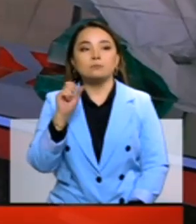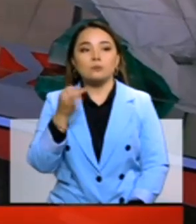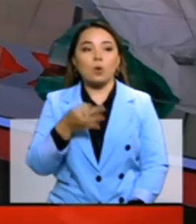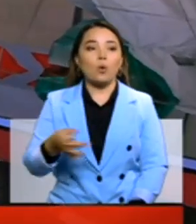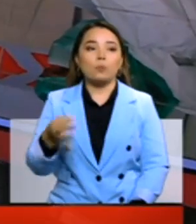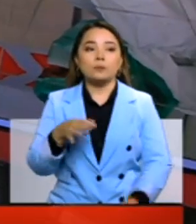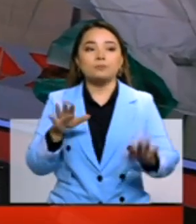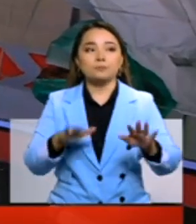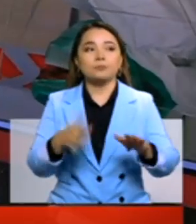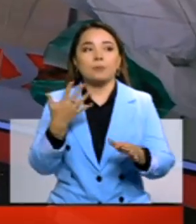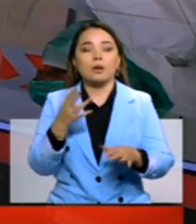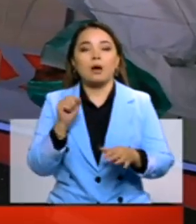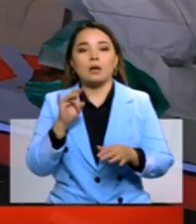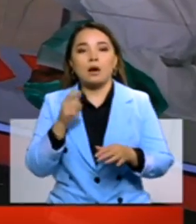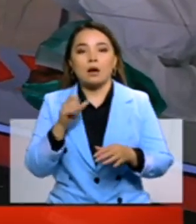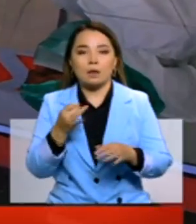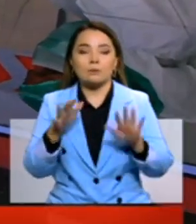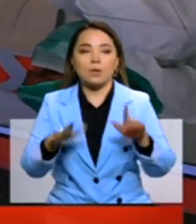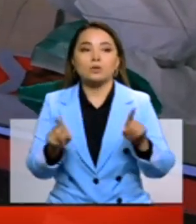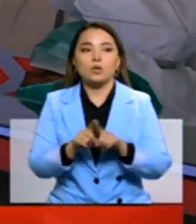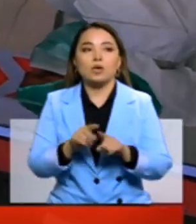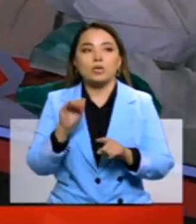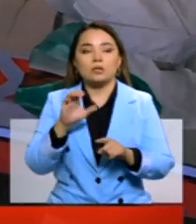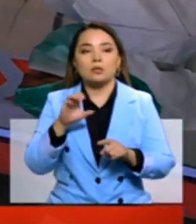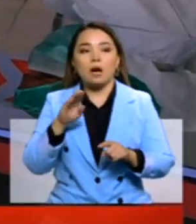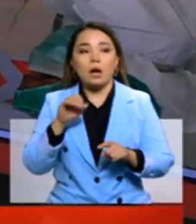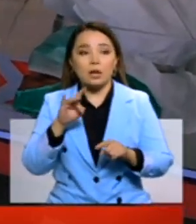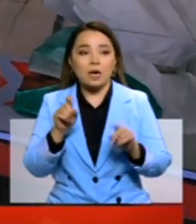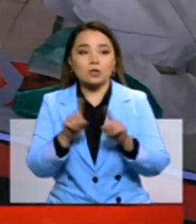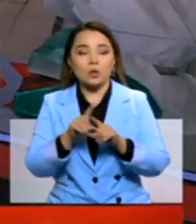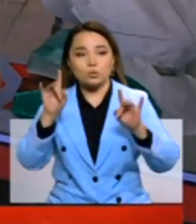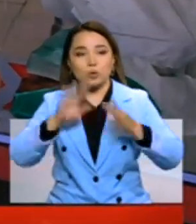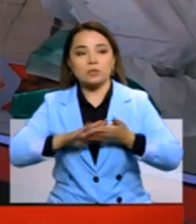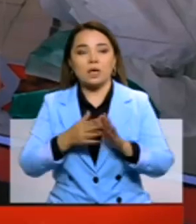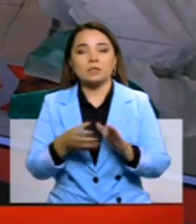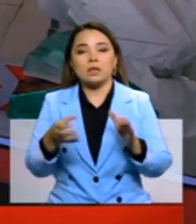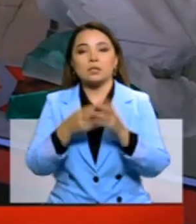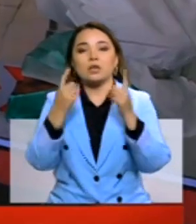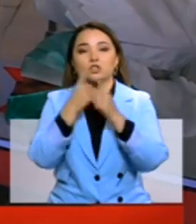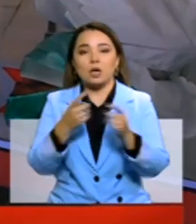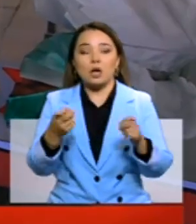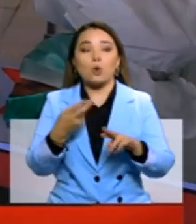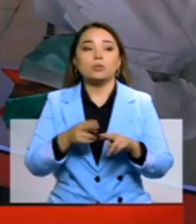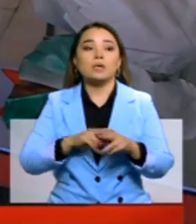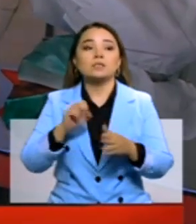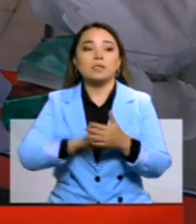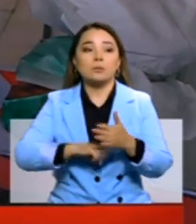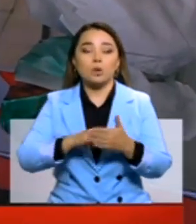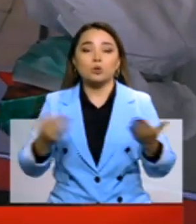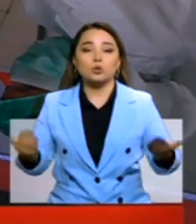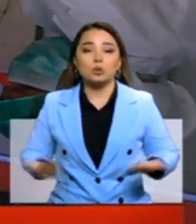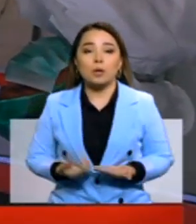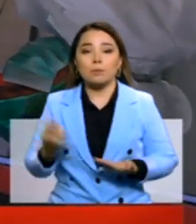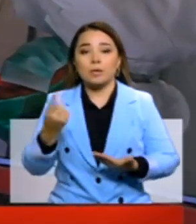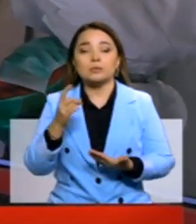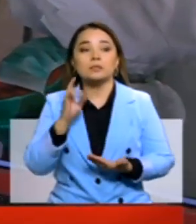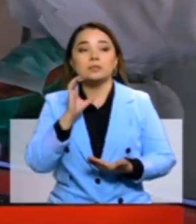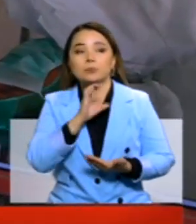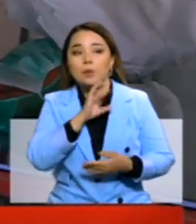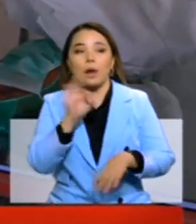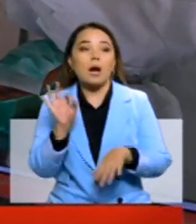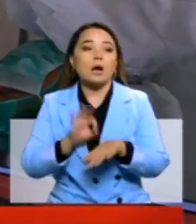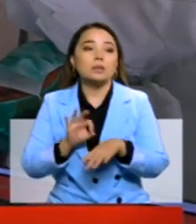Абай облысындағы Бесқарағай ауданы Жетіқара ауылында төтенше жағдай жарияланды. Оған себеп тұрғынның бірі сібір